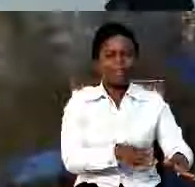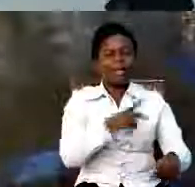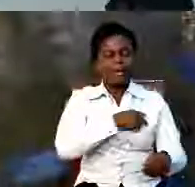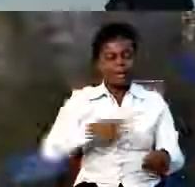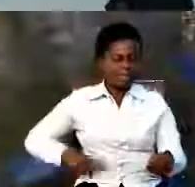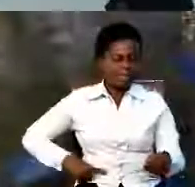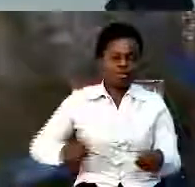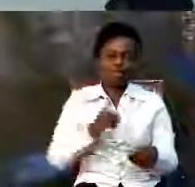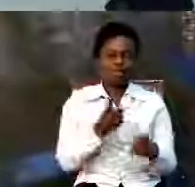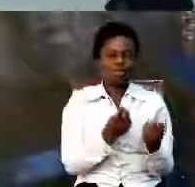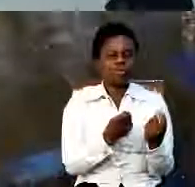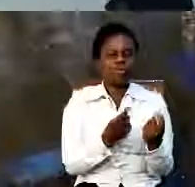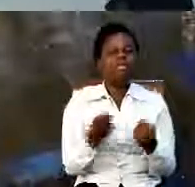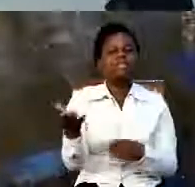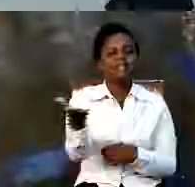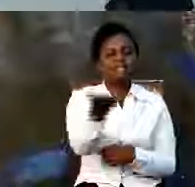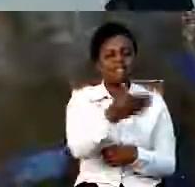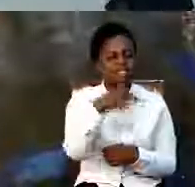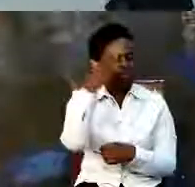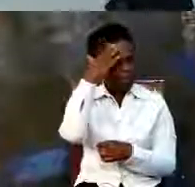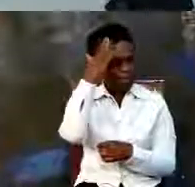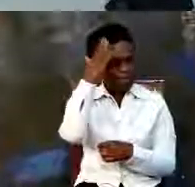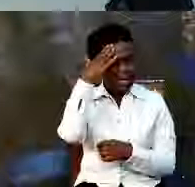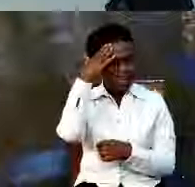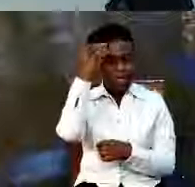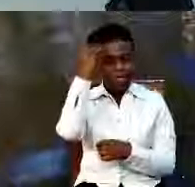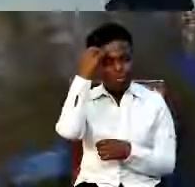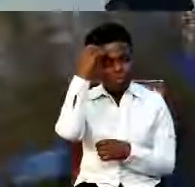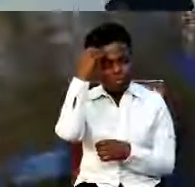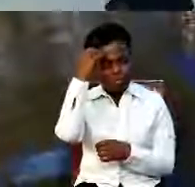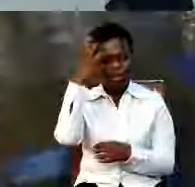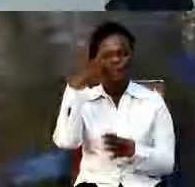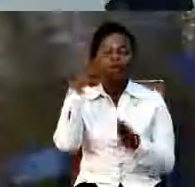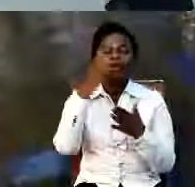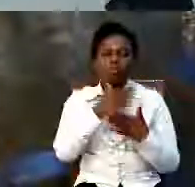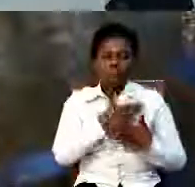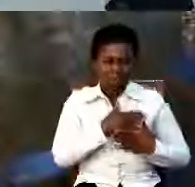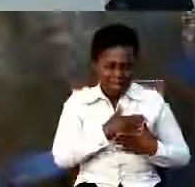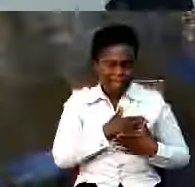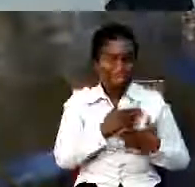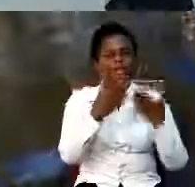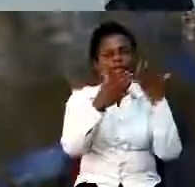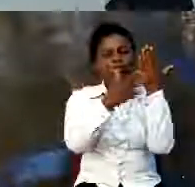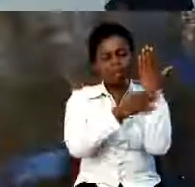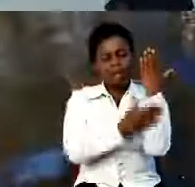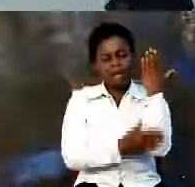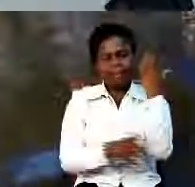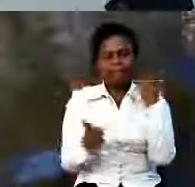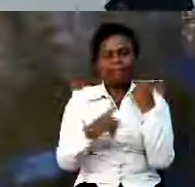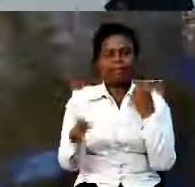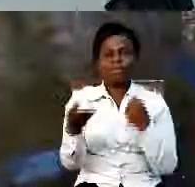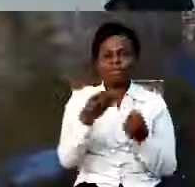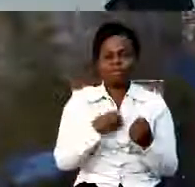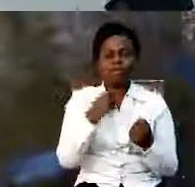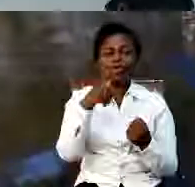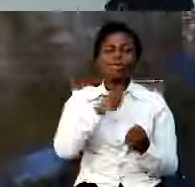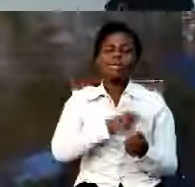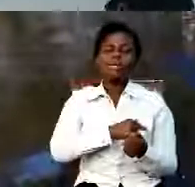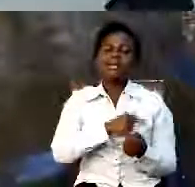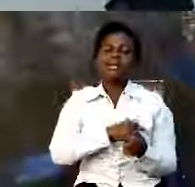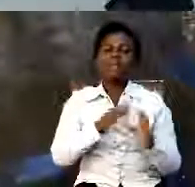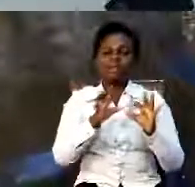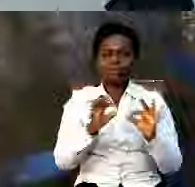hakungoja tumfahamu, tumjue, tumpende, tuungame dhambi zetu, tuwe na tabia